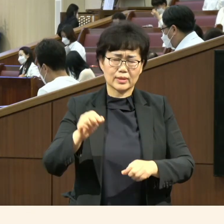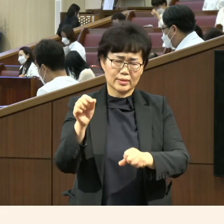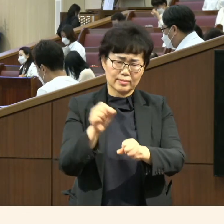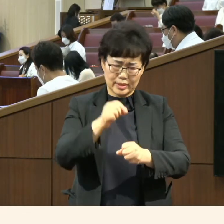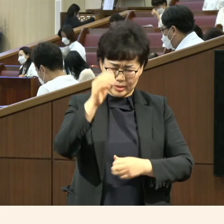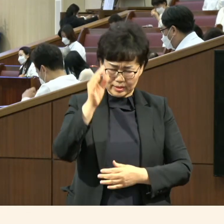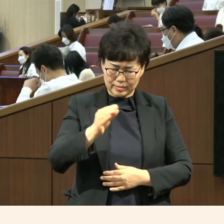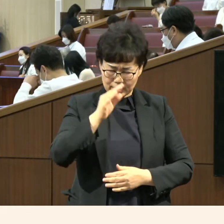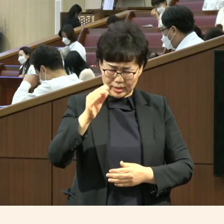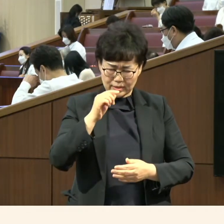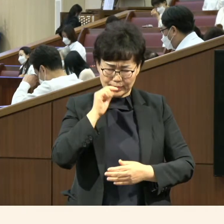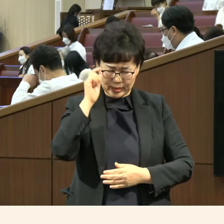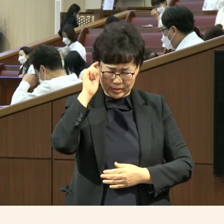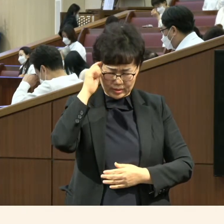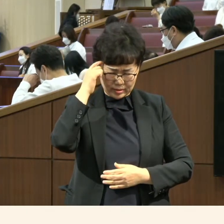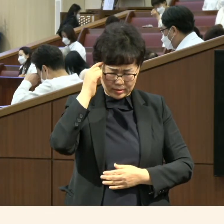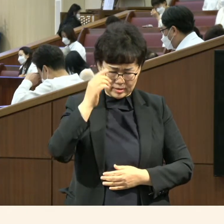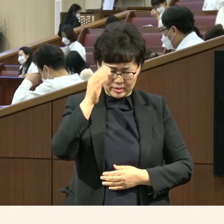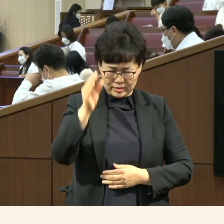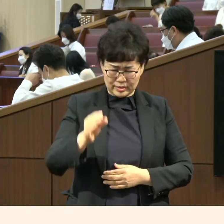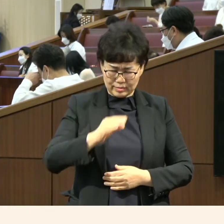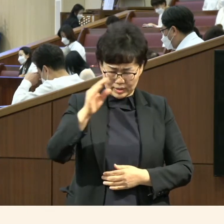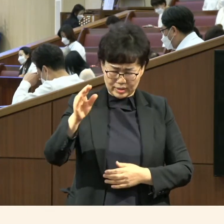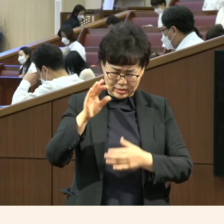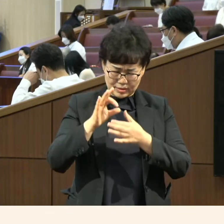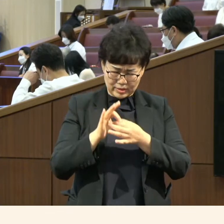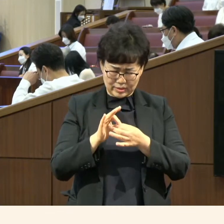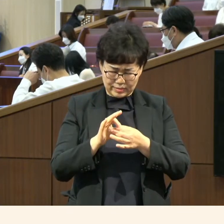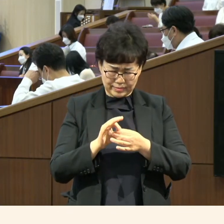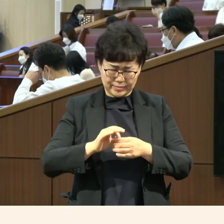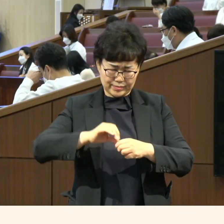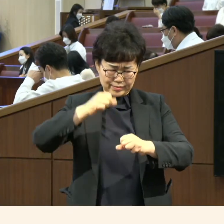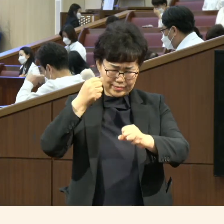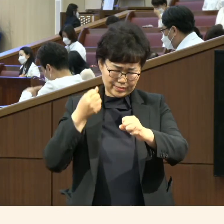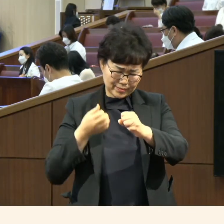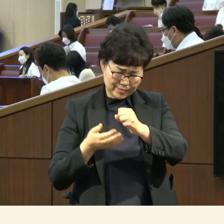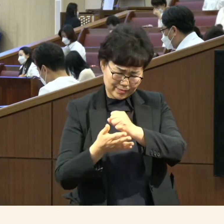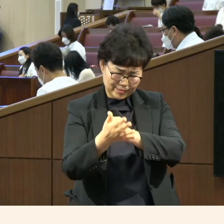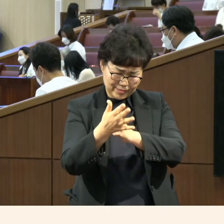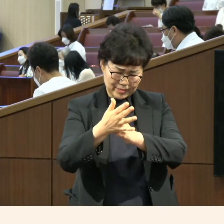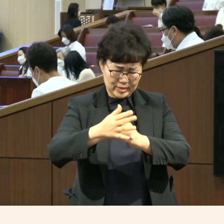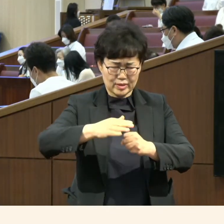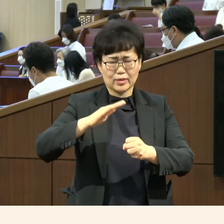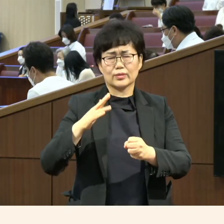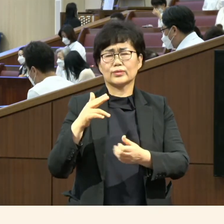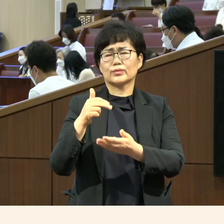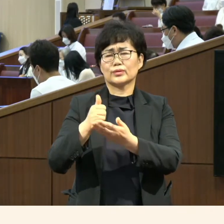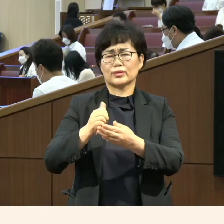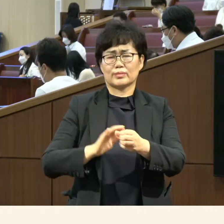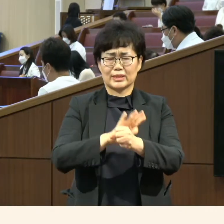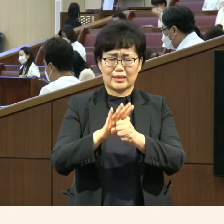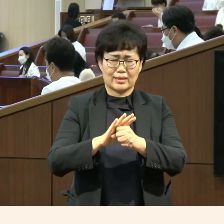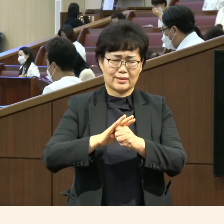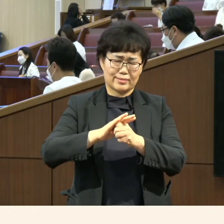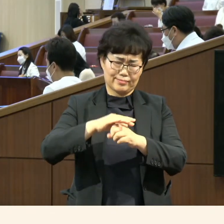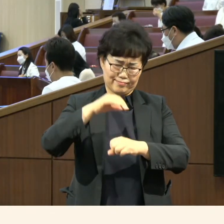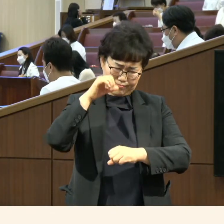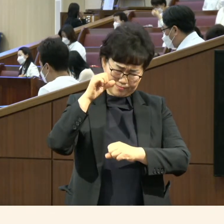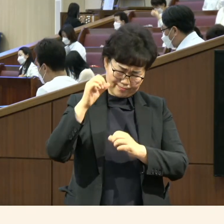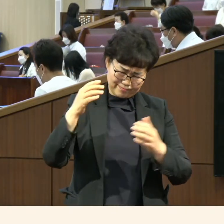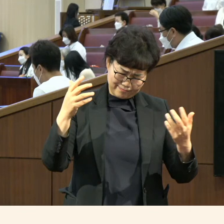그 십자가로부터 흘러나오는 넘치는 주의 사랑과 그 은혜를 마음껏 누리게 하시니